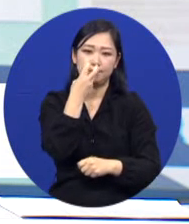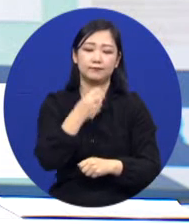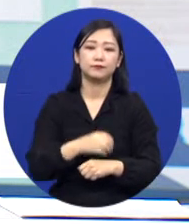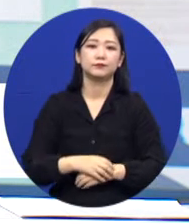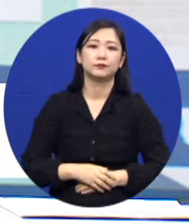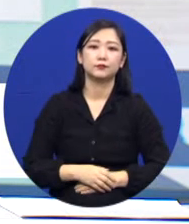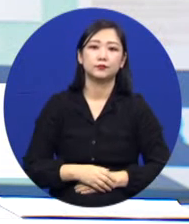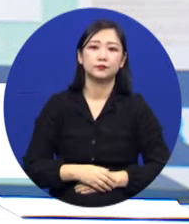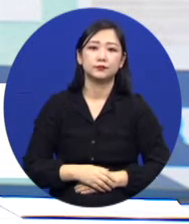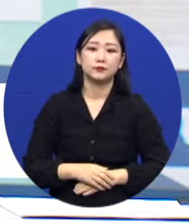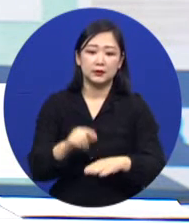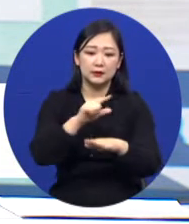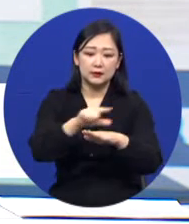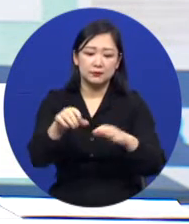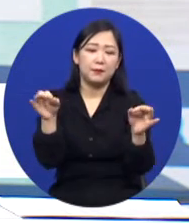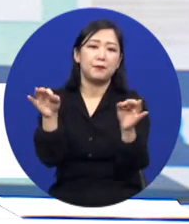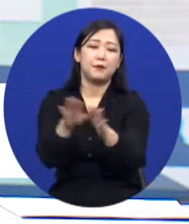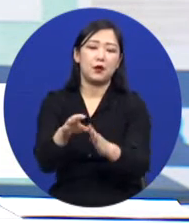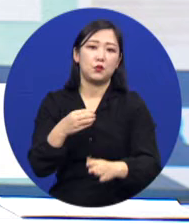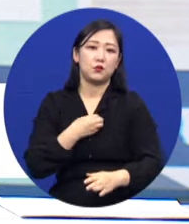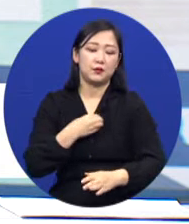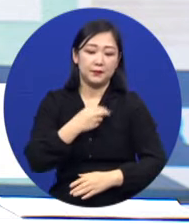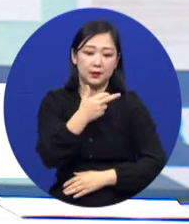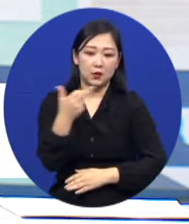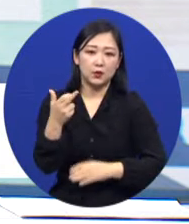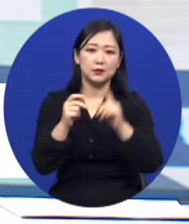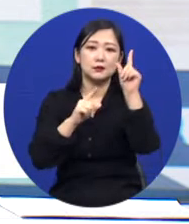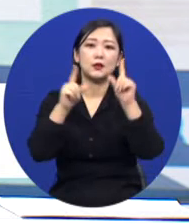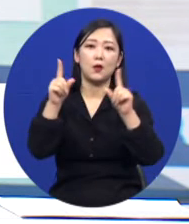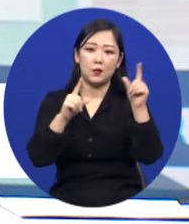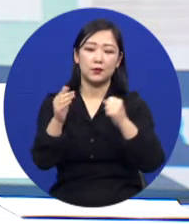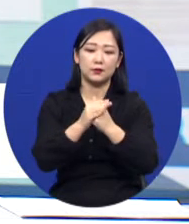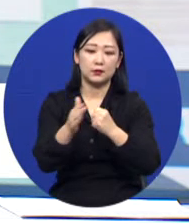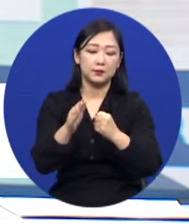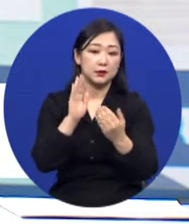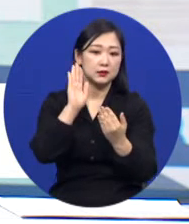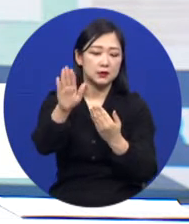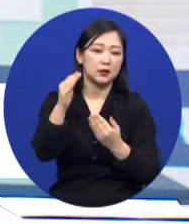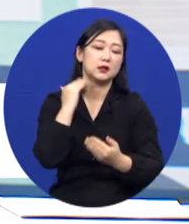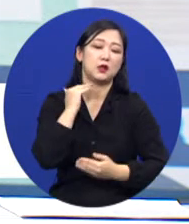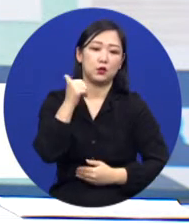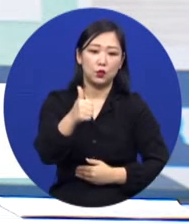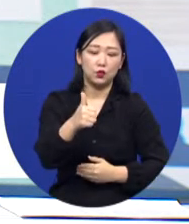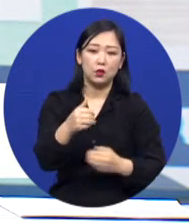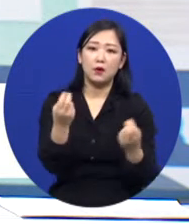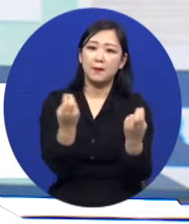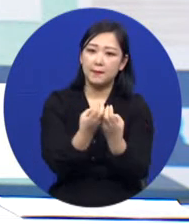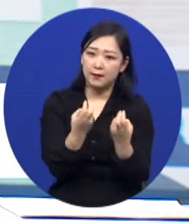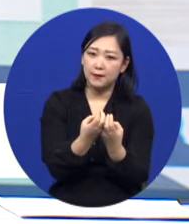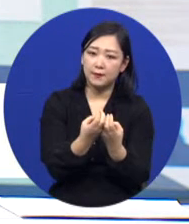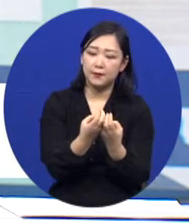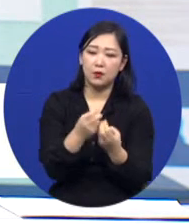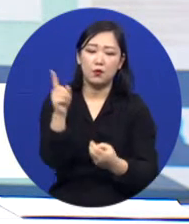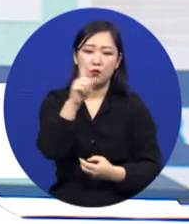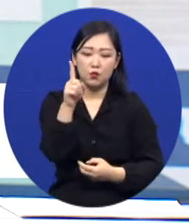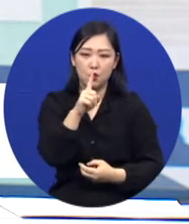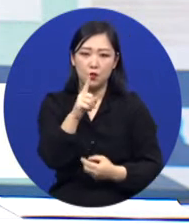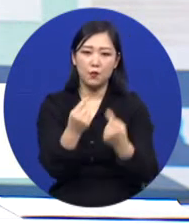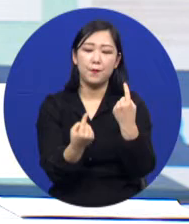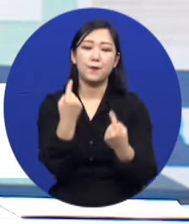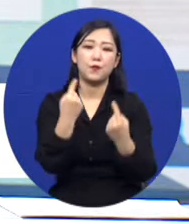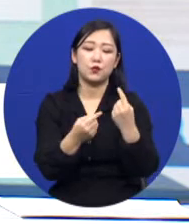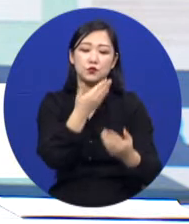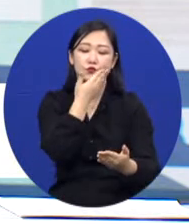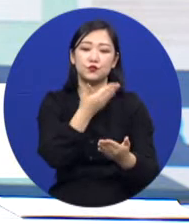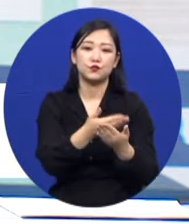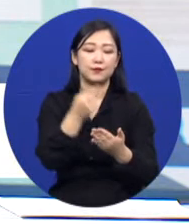텐데요. 지방 소멸이라는 위기감이 커지는 상황에서 이 차기 대통령의 해법과 시각이 무엇보다